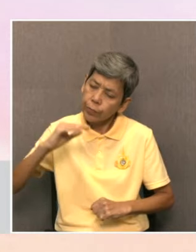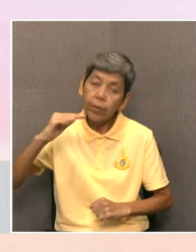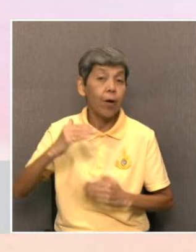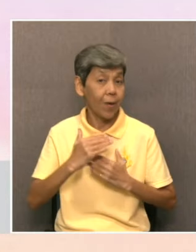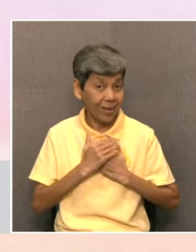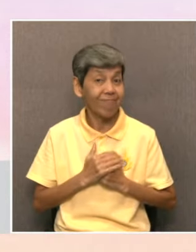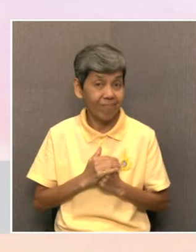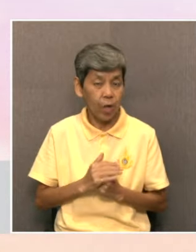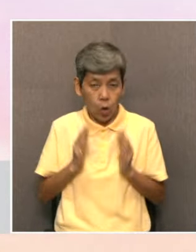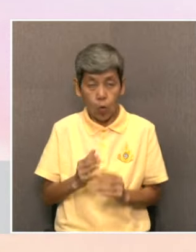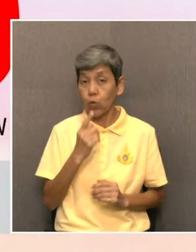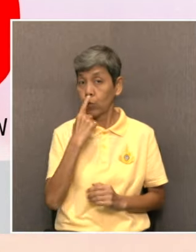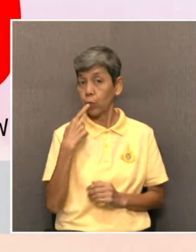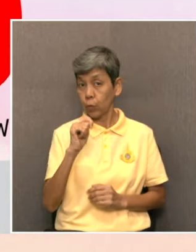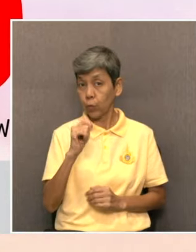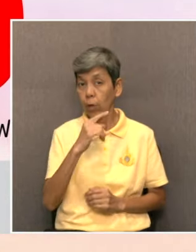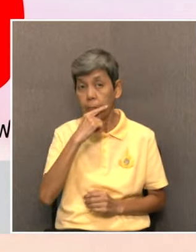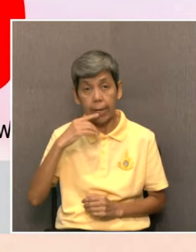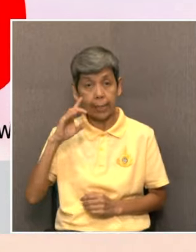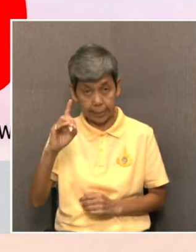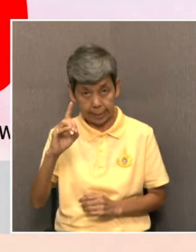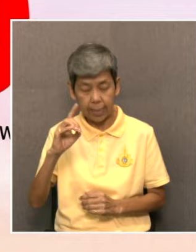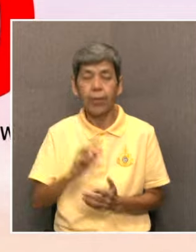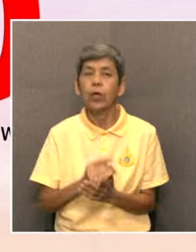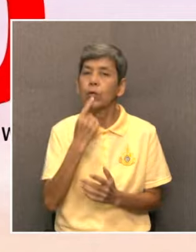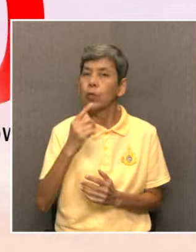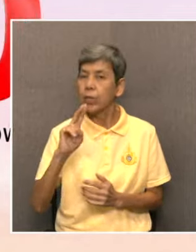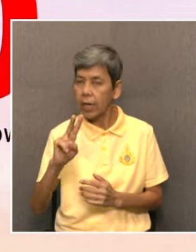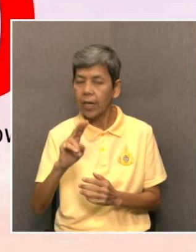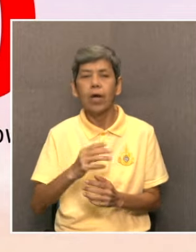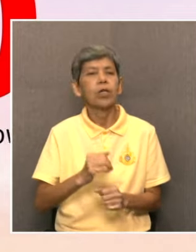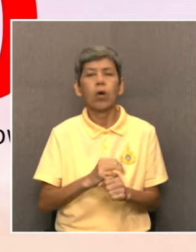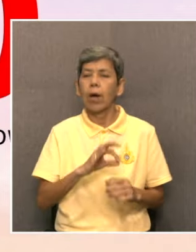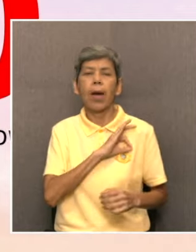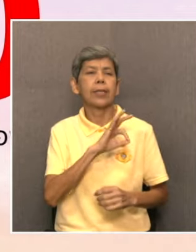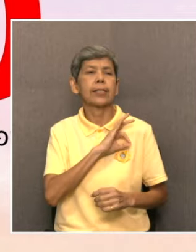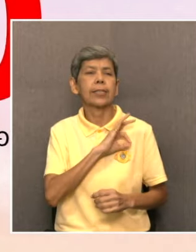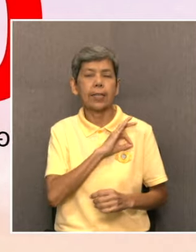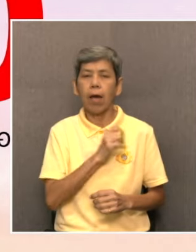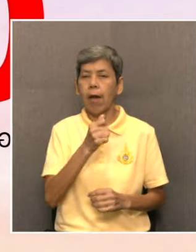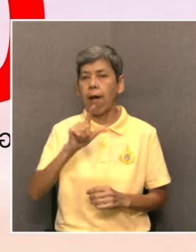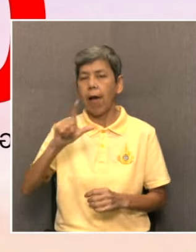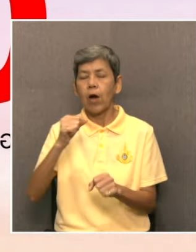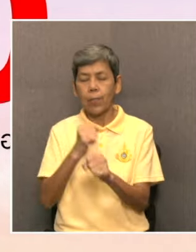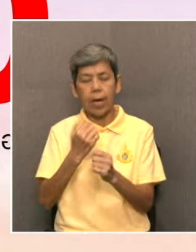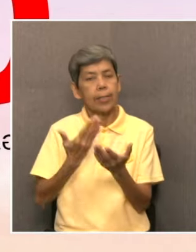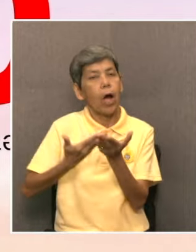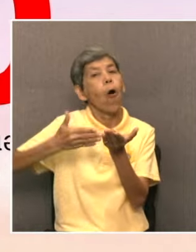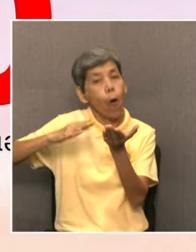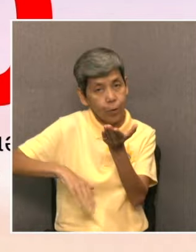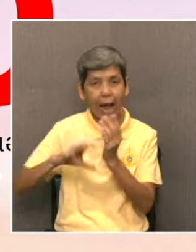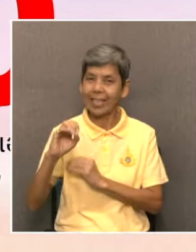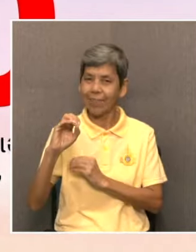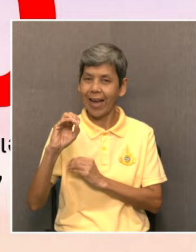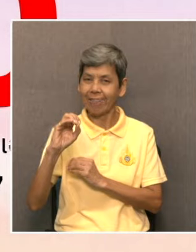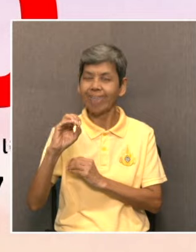ทั้งนี้ลูกค้า True D-TagTrue Online, True Visions และสมาชิก All Member จะได้รับส่วนลด50บาทต่อ